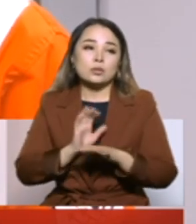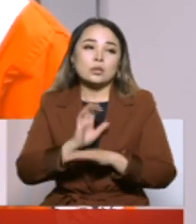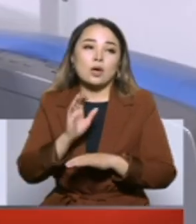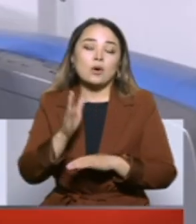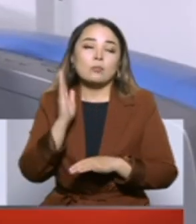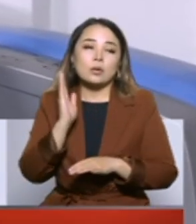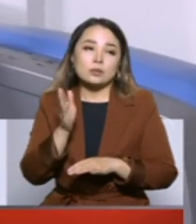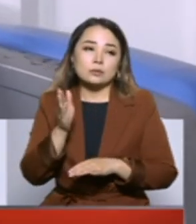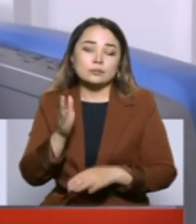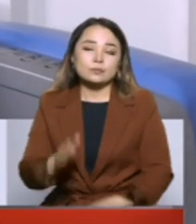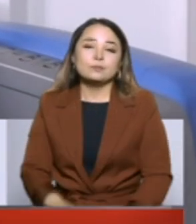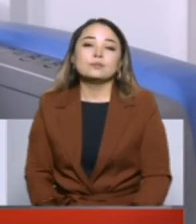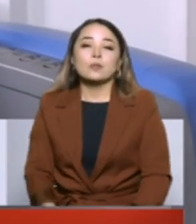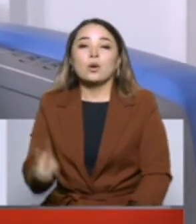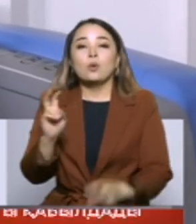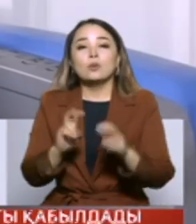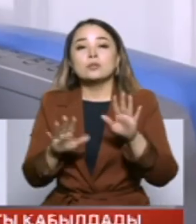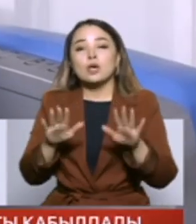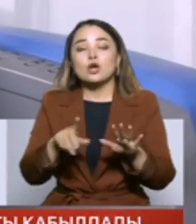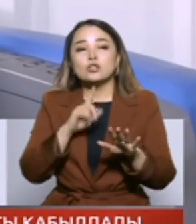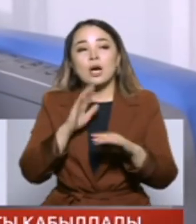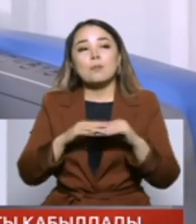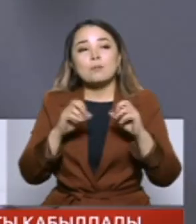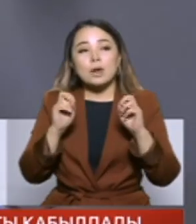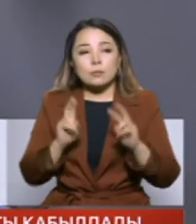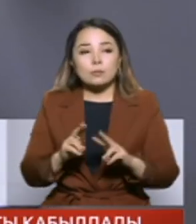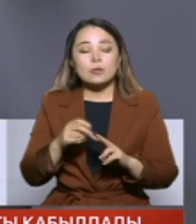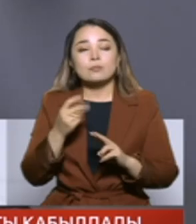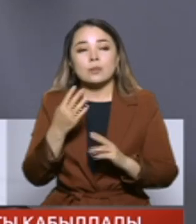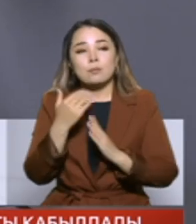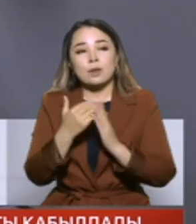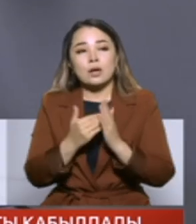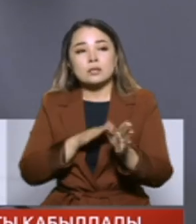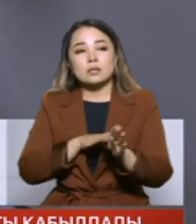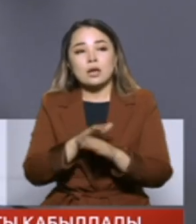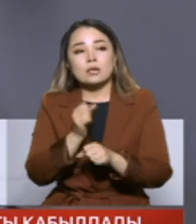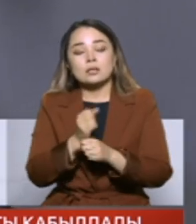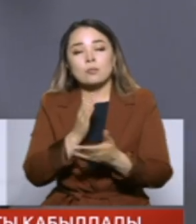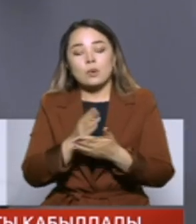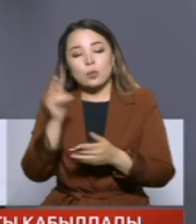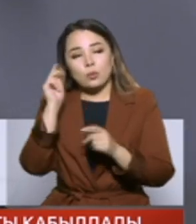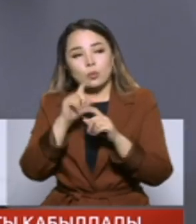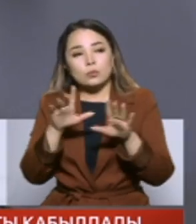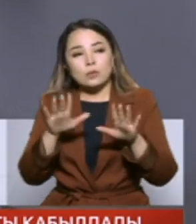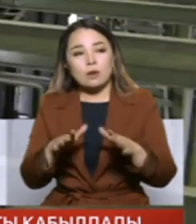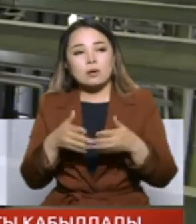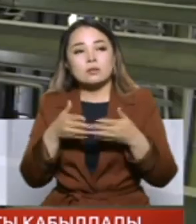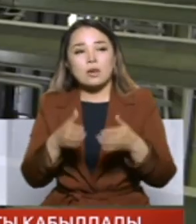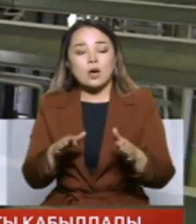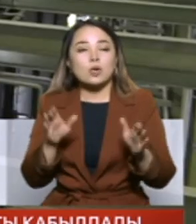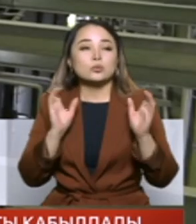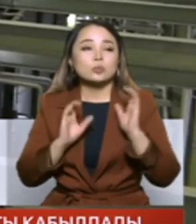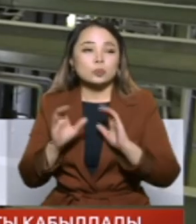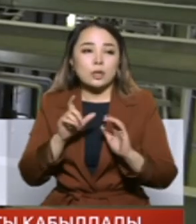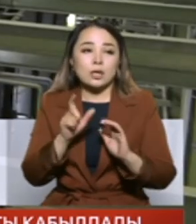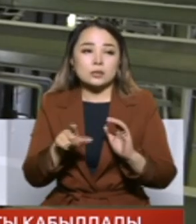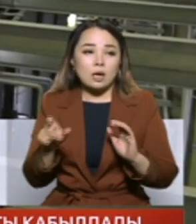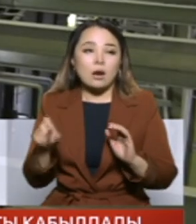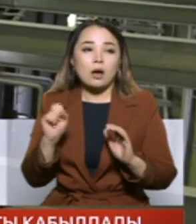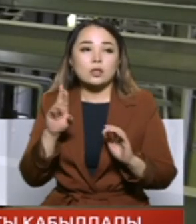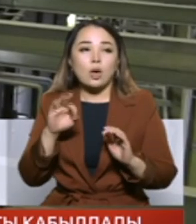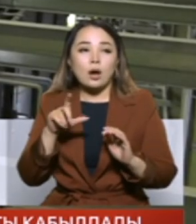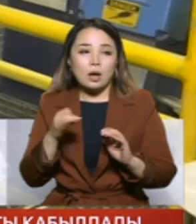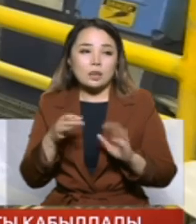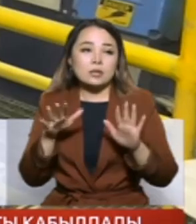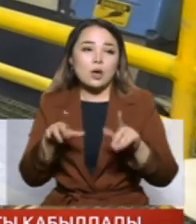тұрады. Өндіріс орны жас мамандар үшін бірнеше бағдарламаны іске асыруда. Оқу орындарын тәмамдаған студенттермен қоса Ақтоғай